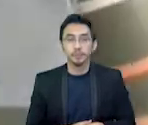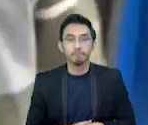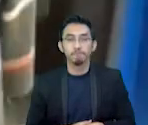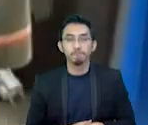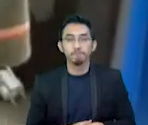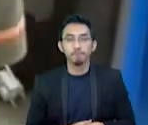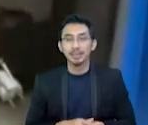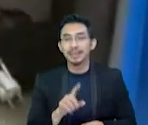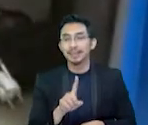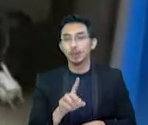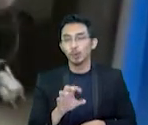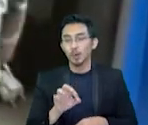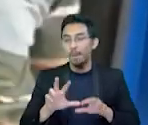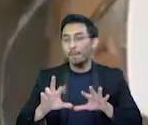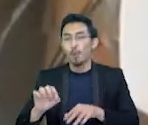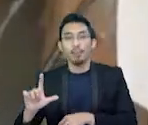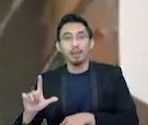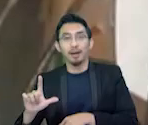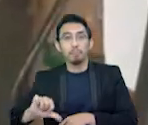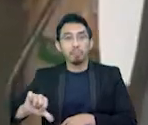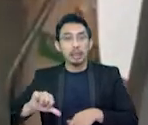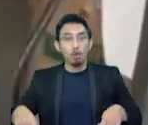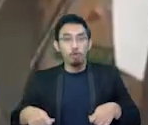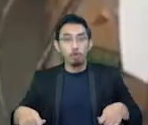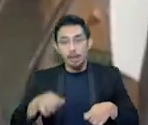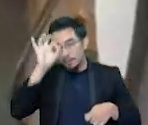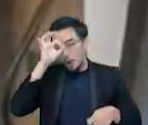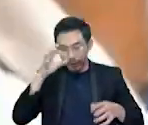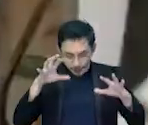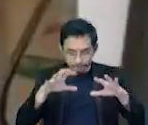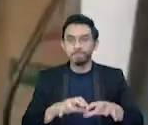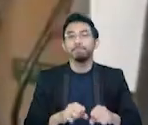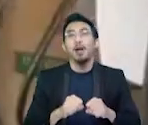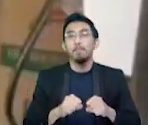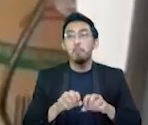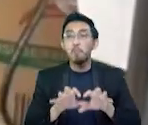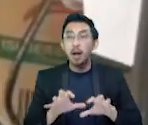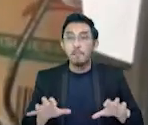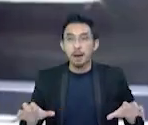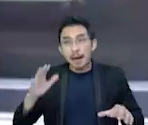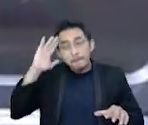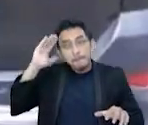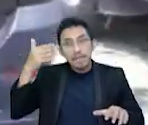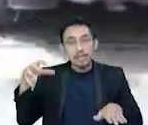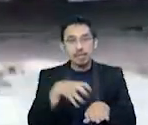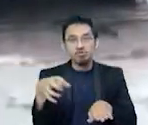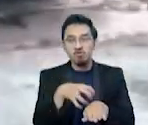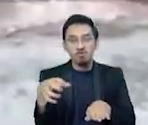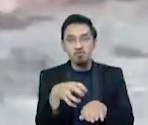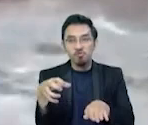1080 liter minyak goreng diamankan polisi dari loket bis antarkota antarprovinsi di Pematangsiantar Sumatera Utara